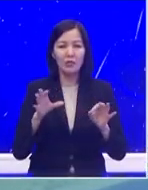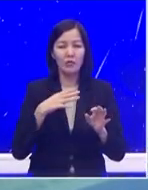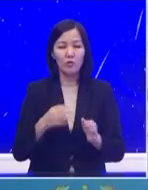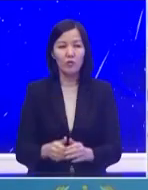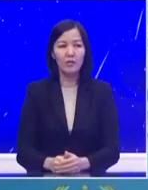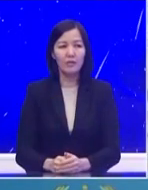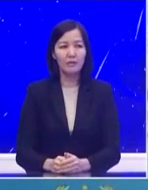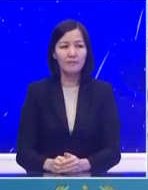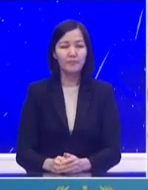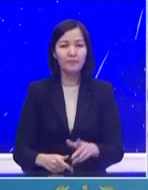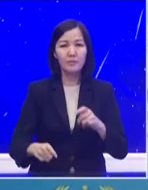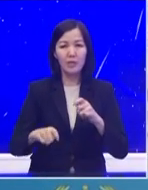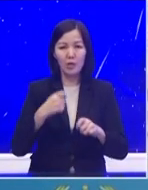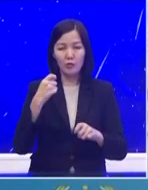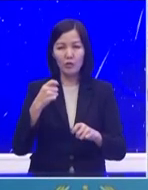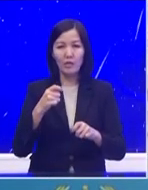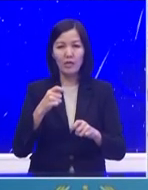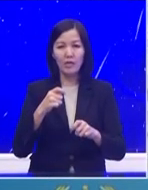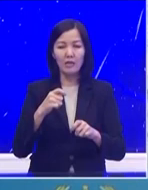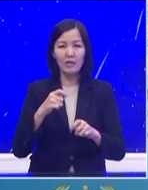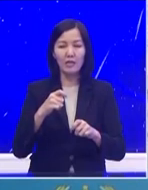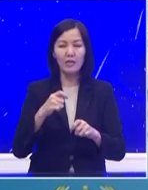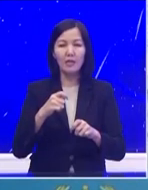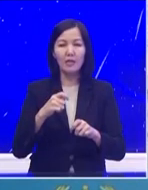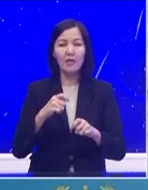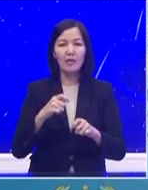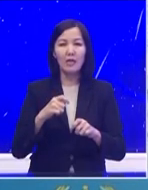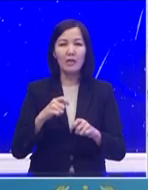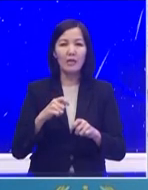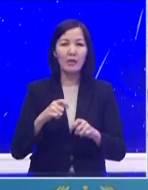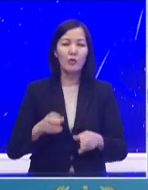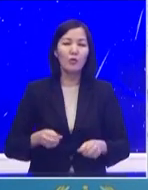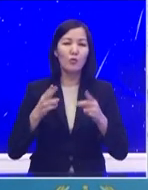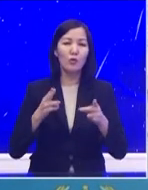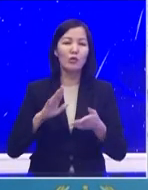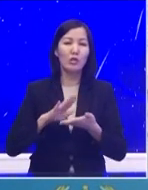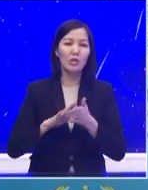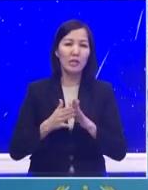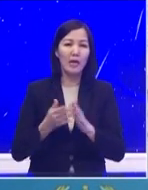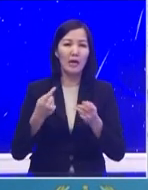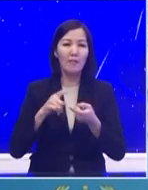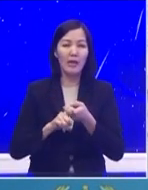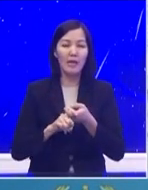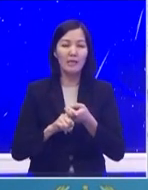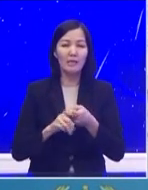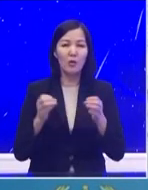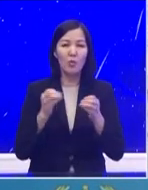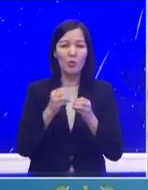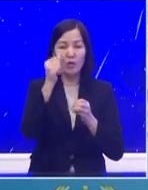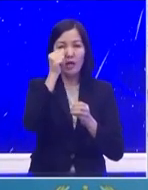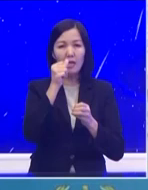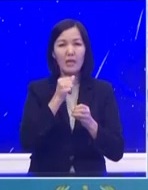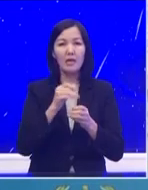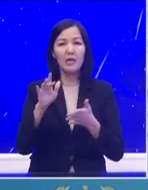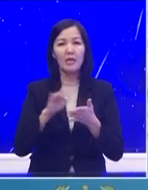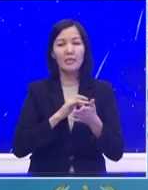бақты. Нарушение режима ЧП или невыполнение. Төтенше жағдаймен карантин талаптарын орындамағандарға 10 айлық есептік көрсеткіш